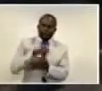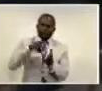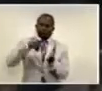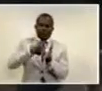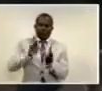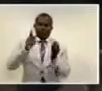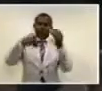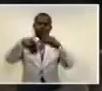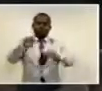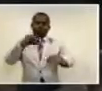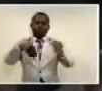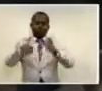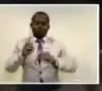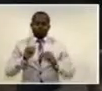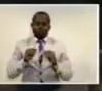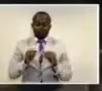ucuruza